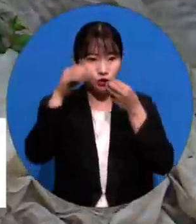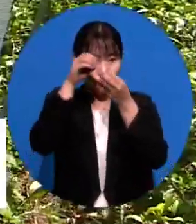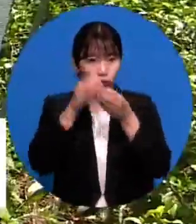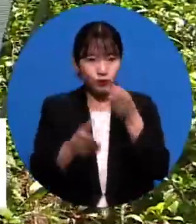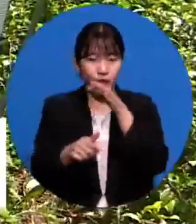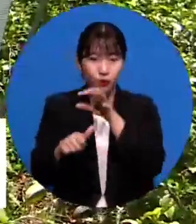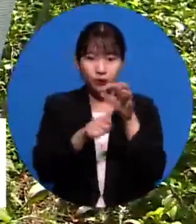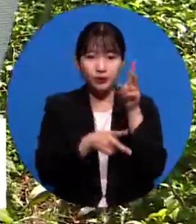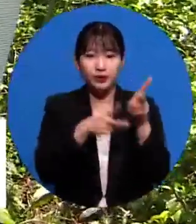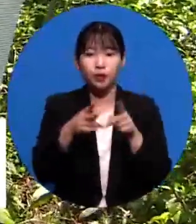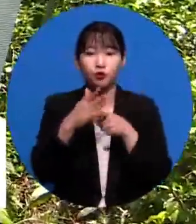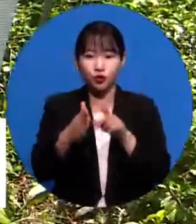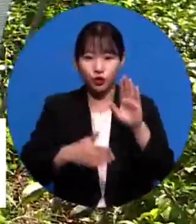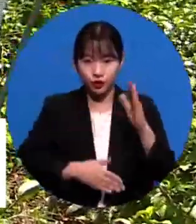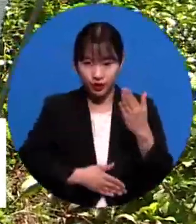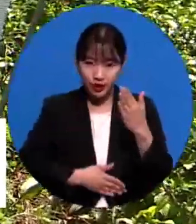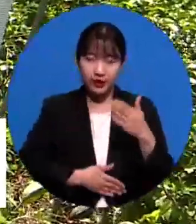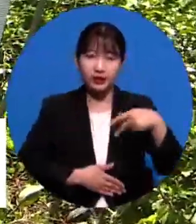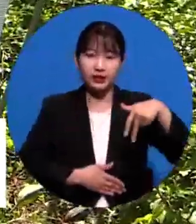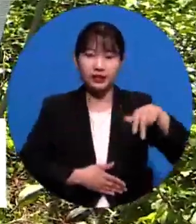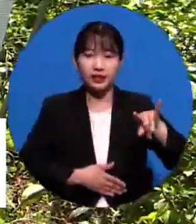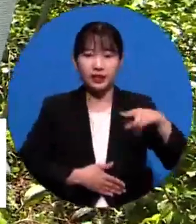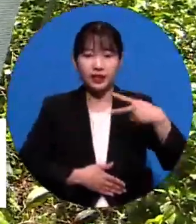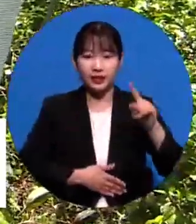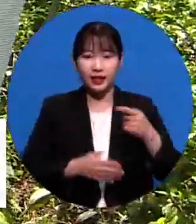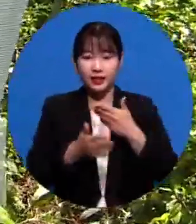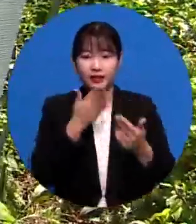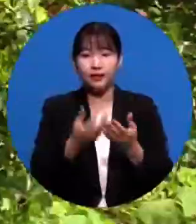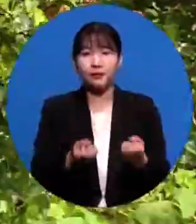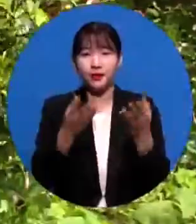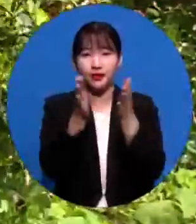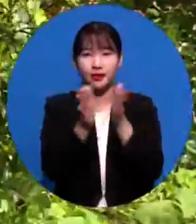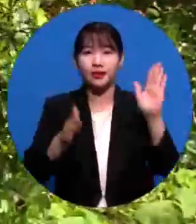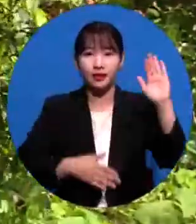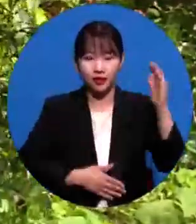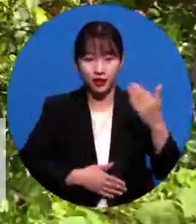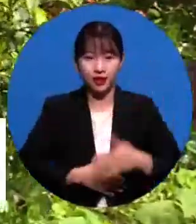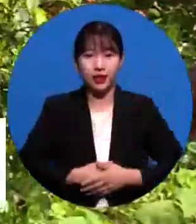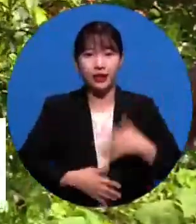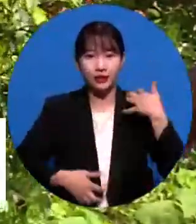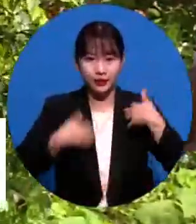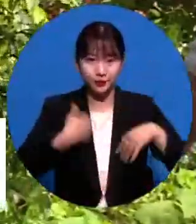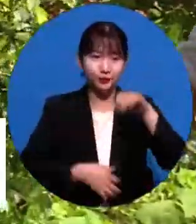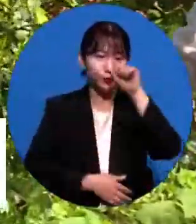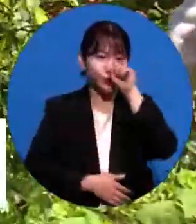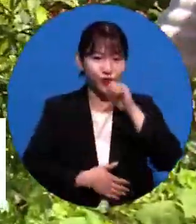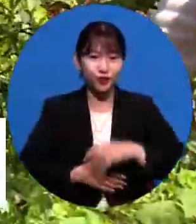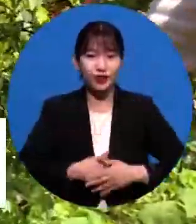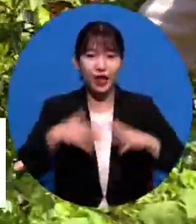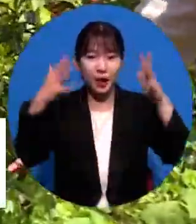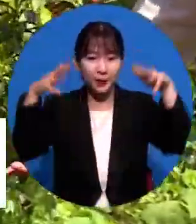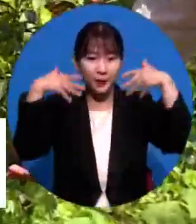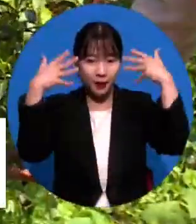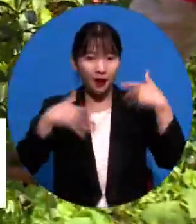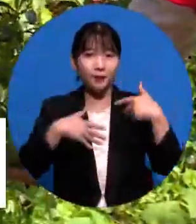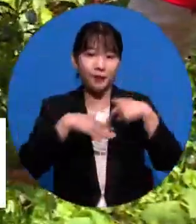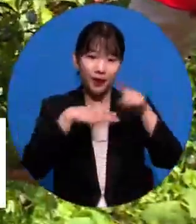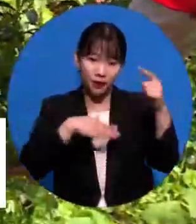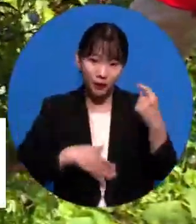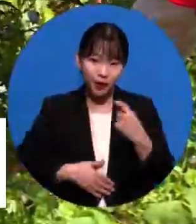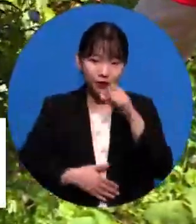사업으로 이루어지는 대흥사 제다 체험 행사가 시작됐습니다. 기쁘고 좋고요. 바람도 쐬러 오니까